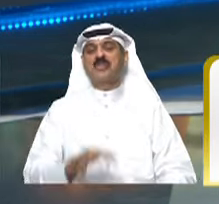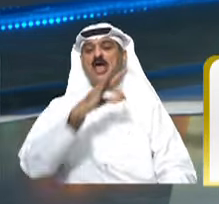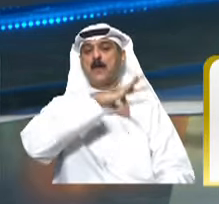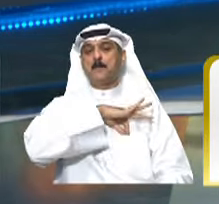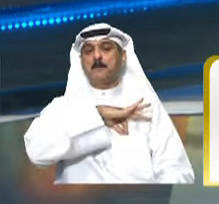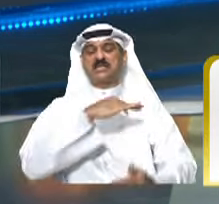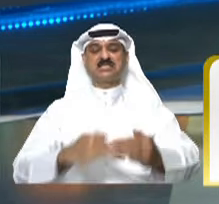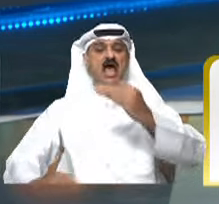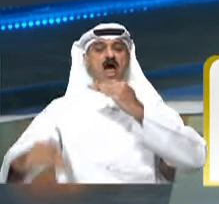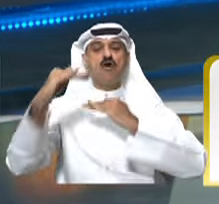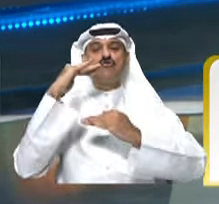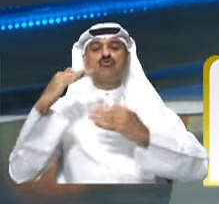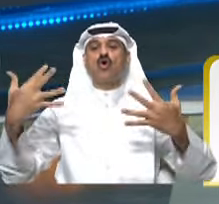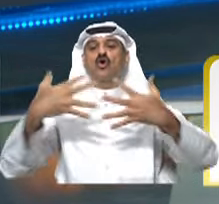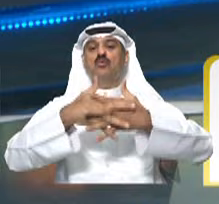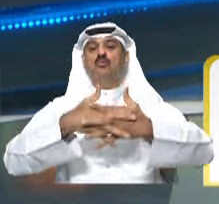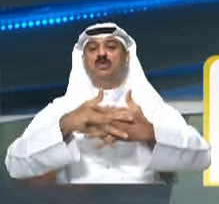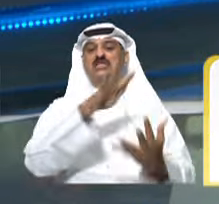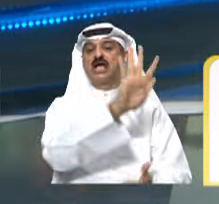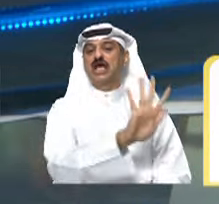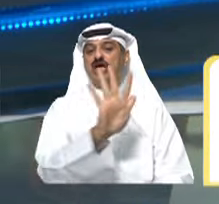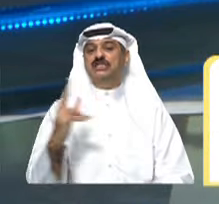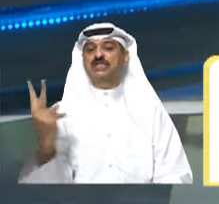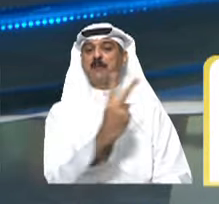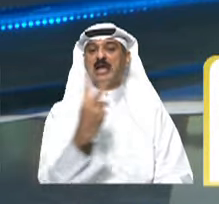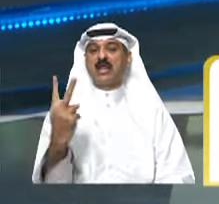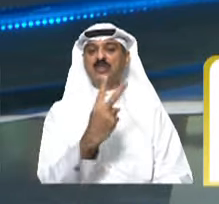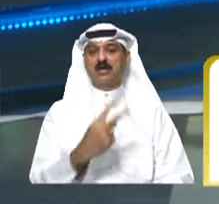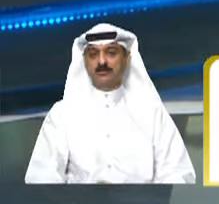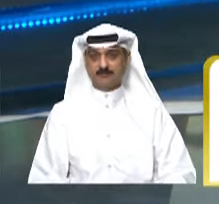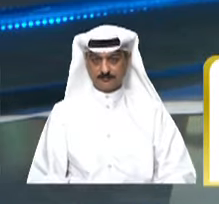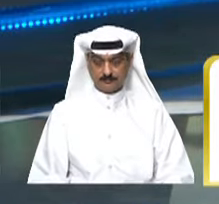العليا المشتركة للشعبين الشقيقين.